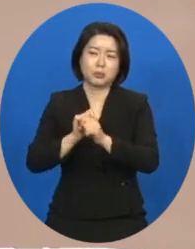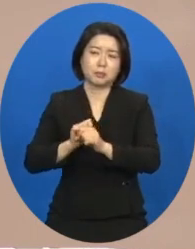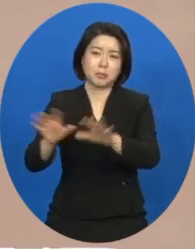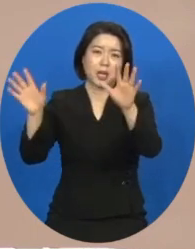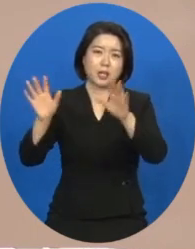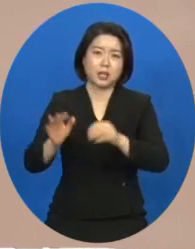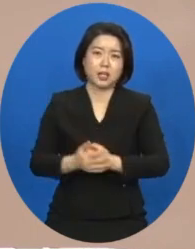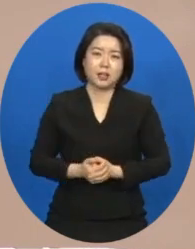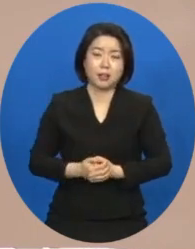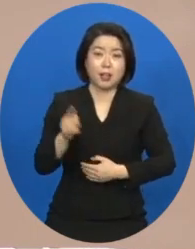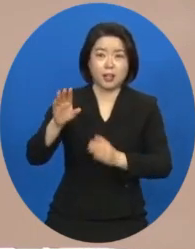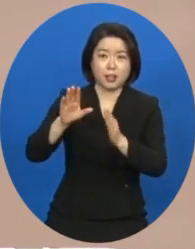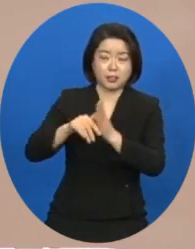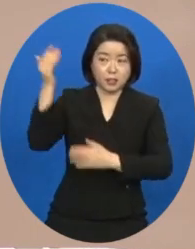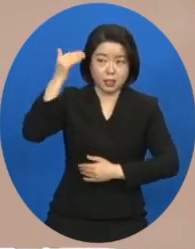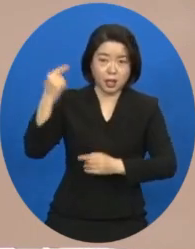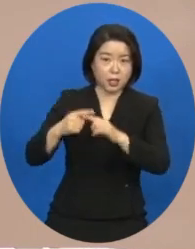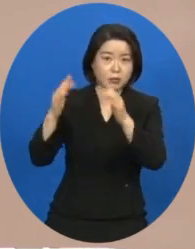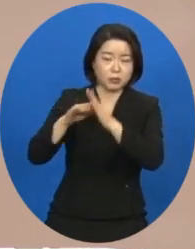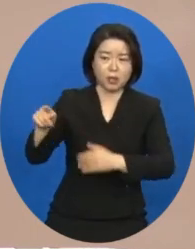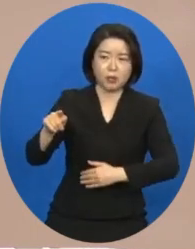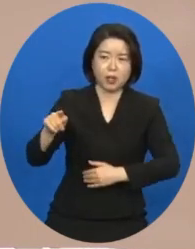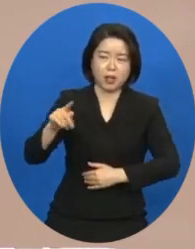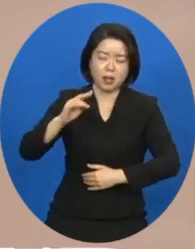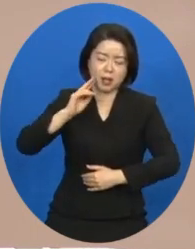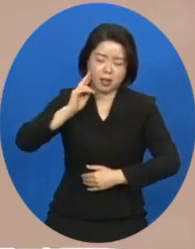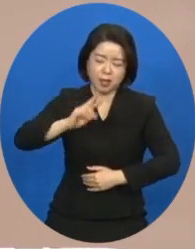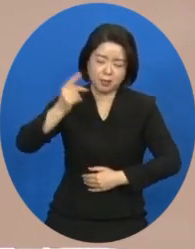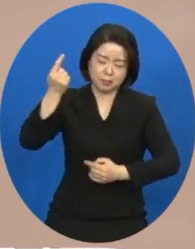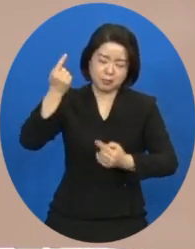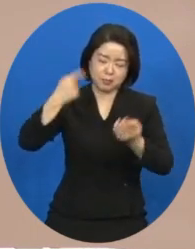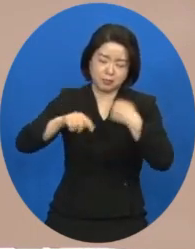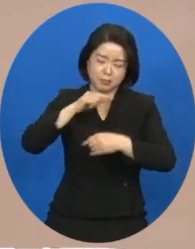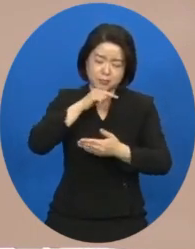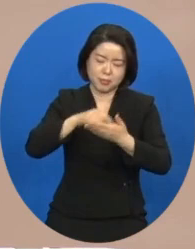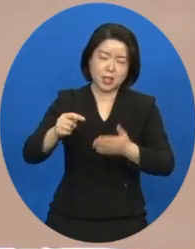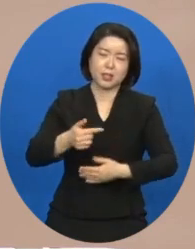그때는 한국교회가 치명상을 입었습니다.